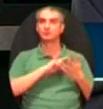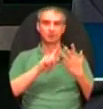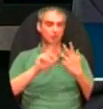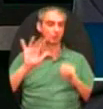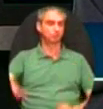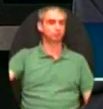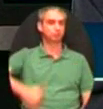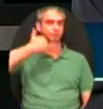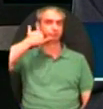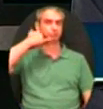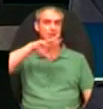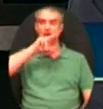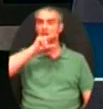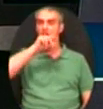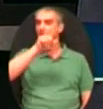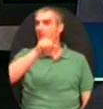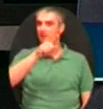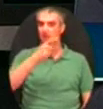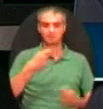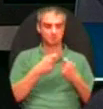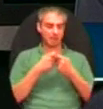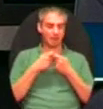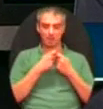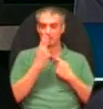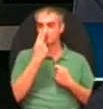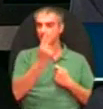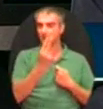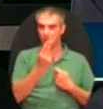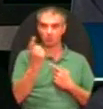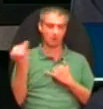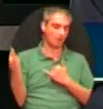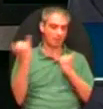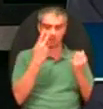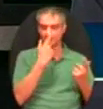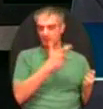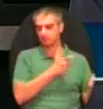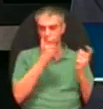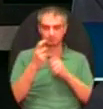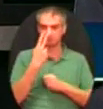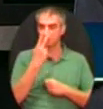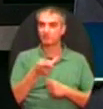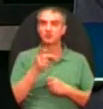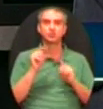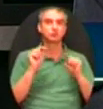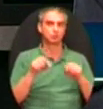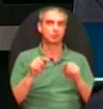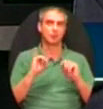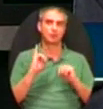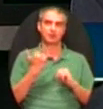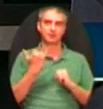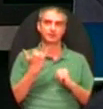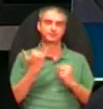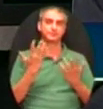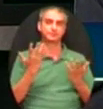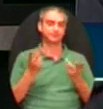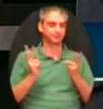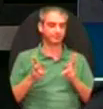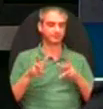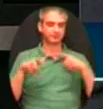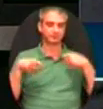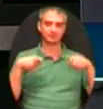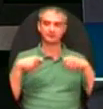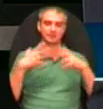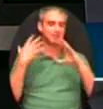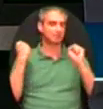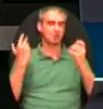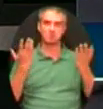להרים טלפון, לדבר, לארגן ביקור, להביא מבקר, כלומר יש כאן בהחלט יכולת